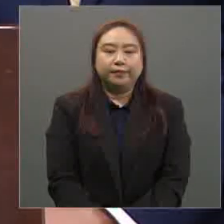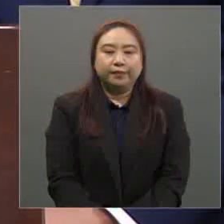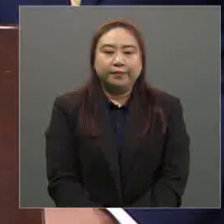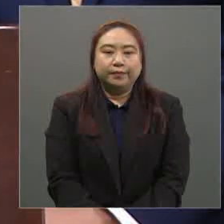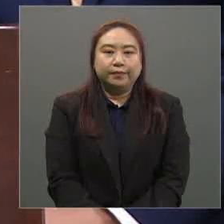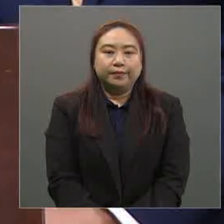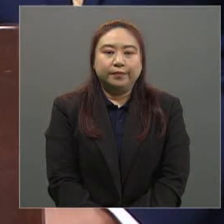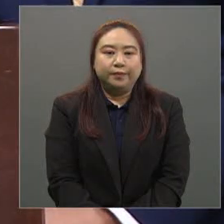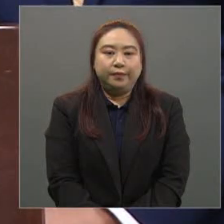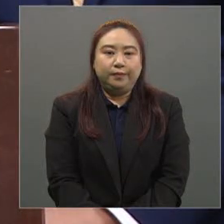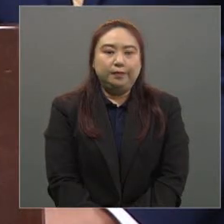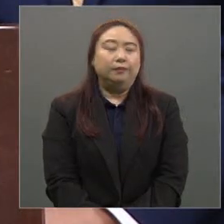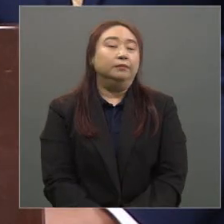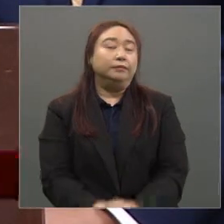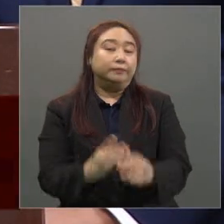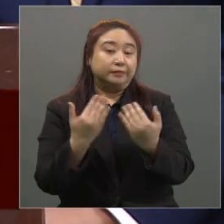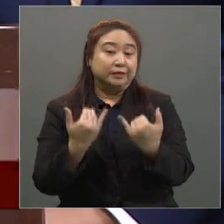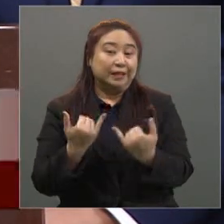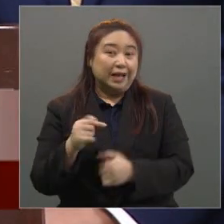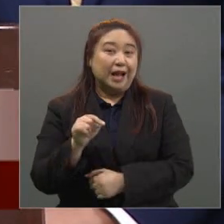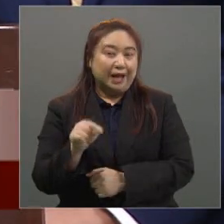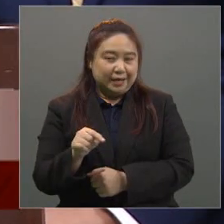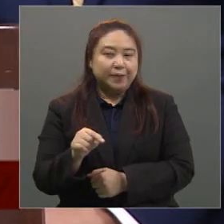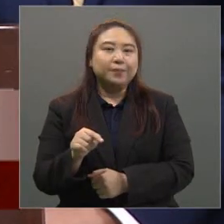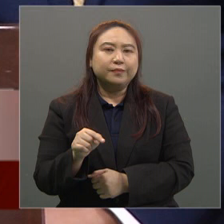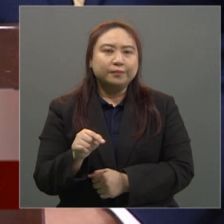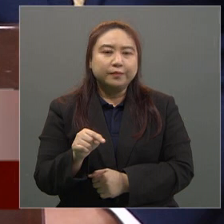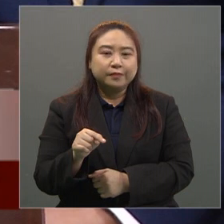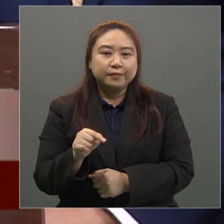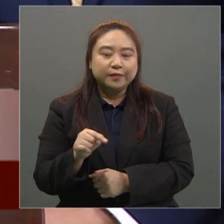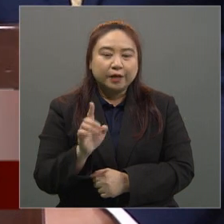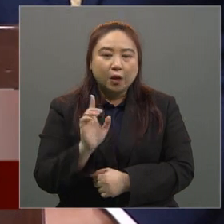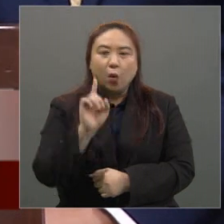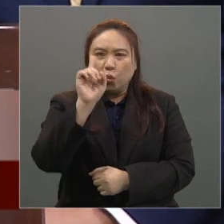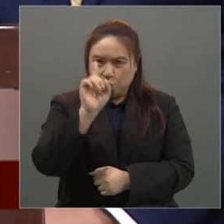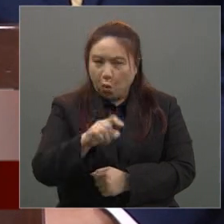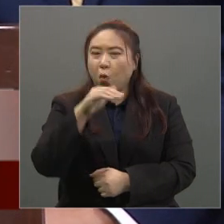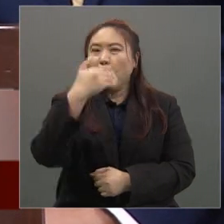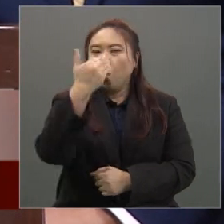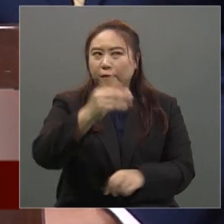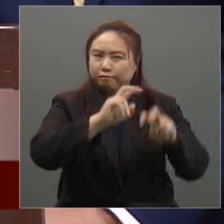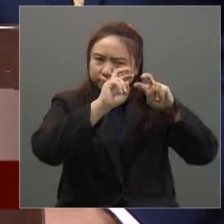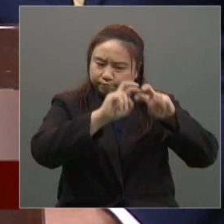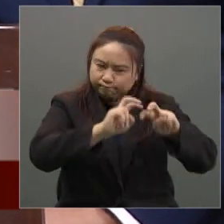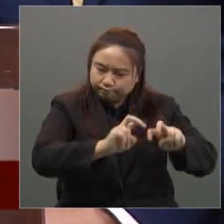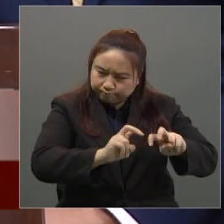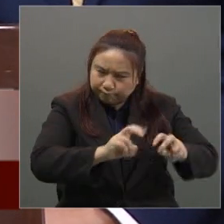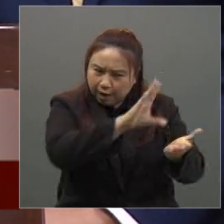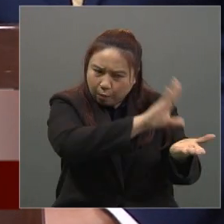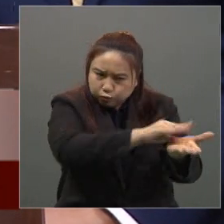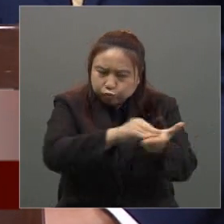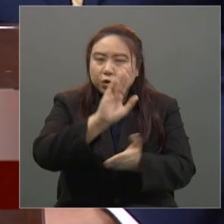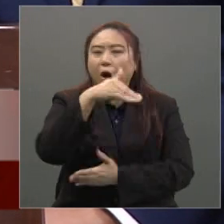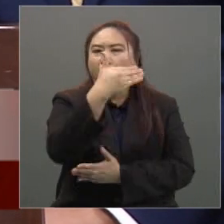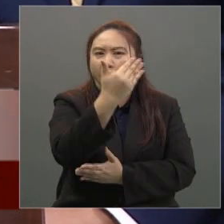ครั้งสิ่งเหล่านี้มันจะเป็นสิ่งที่นำเข้าเพื่อต้องให้มีการศึกษาอย่างรอบคอบรอบด้านเพื่อ